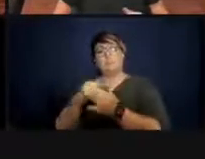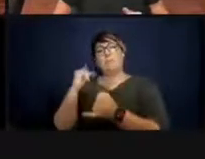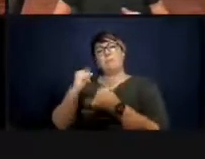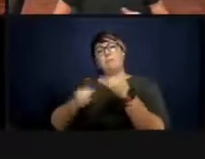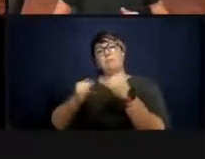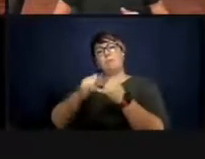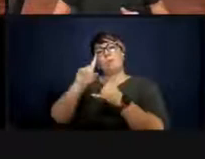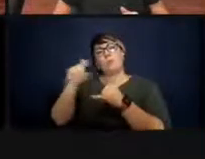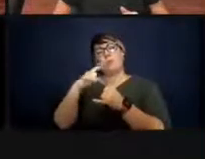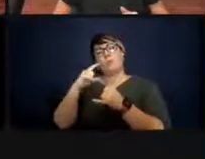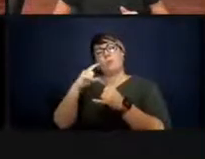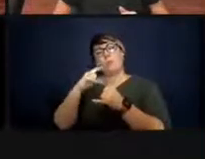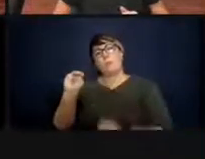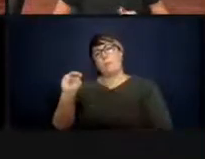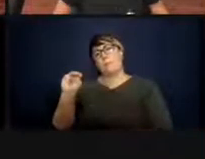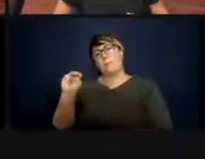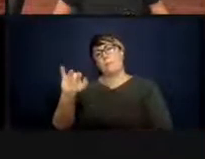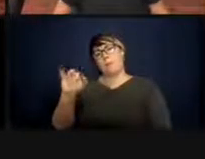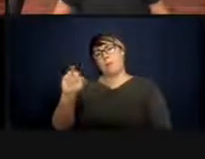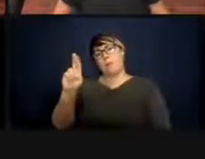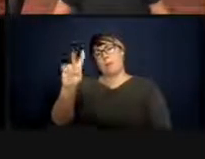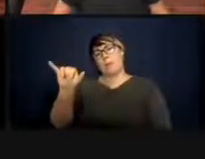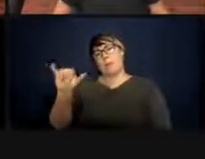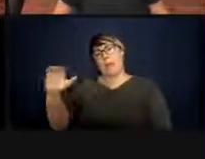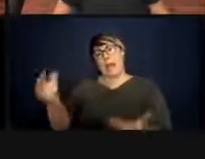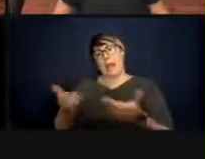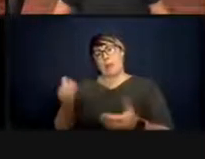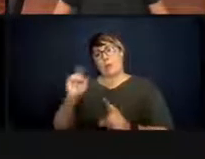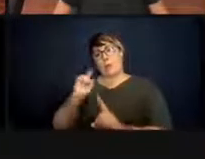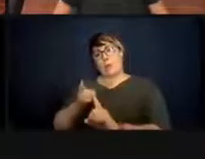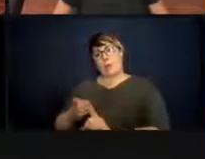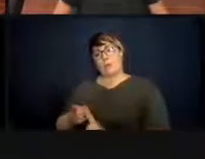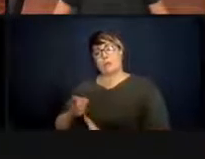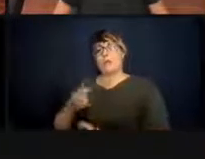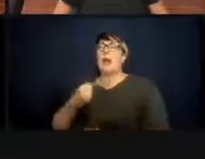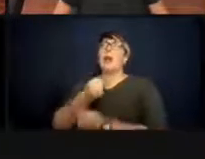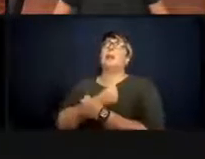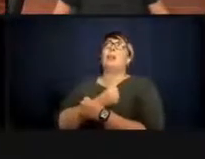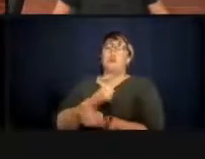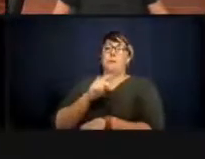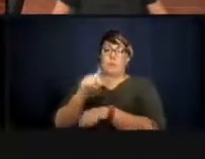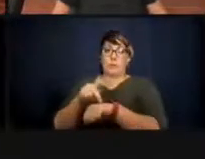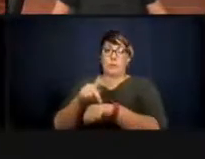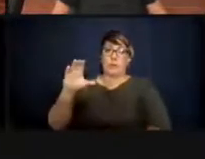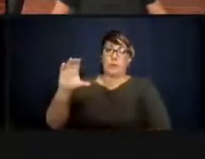walimu. Swali la mwisho ni je, tuna